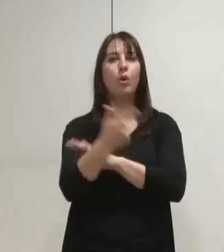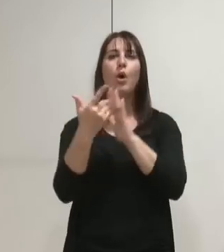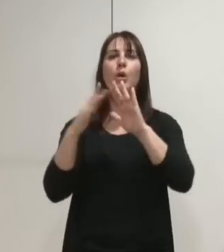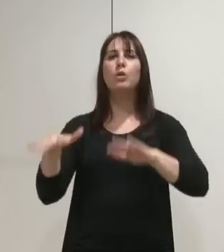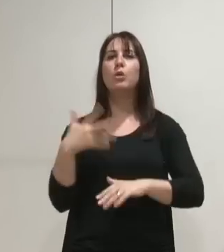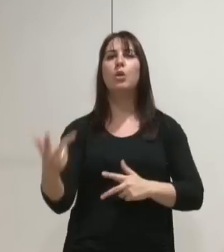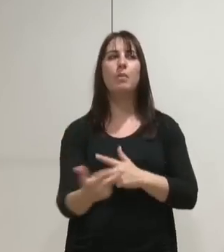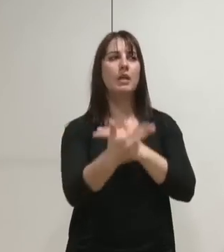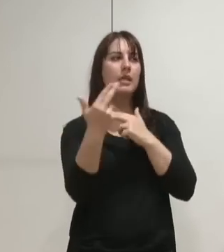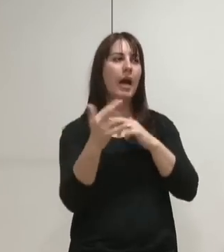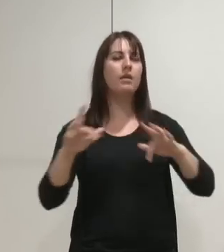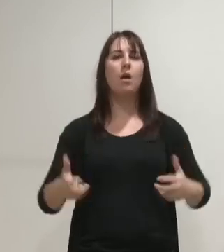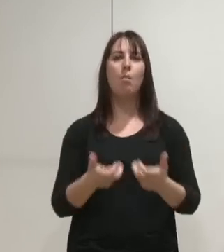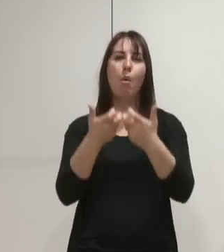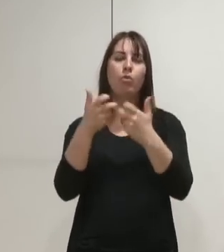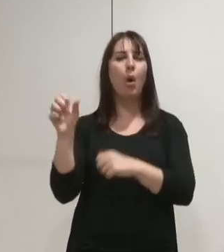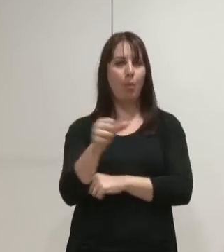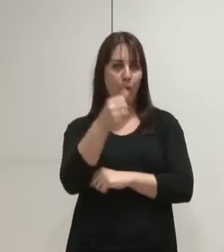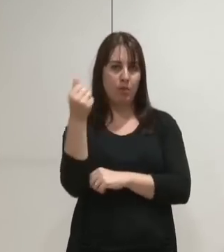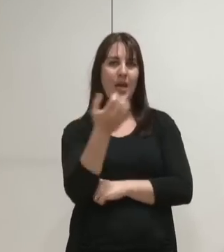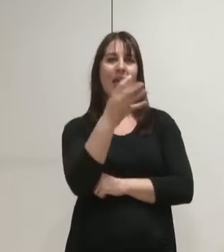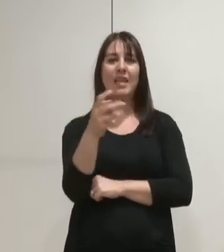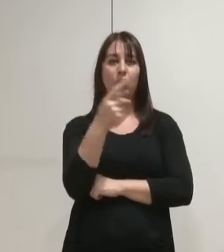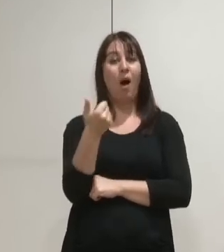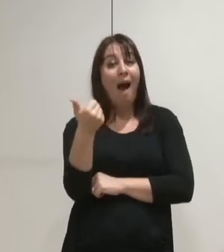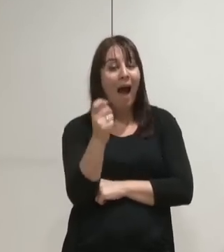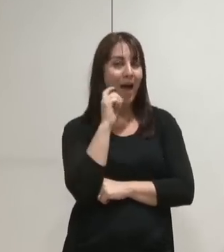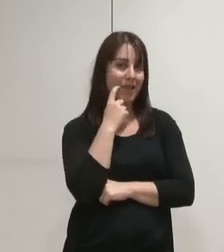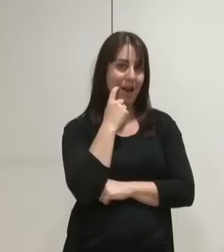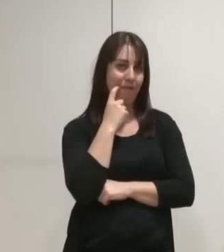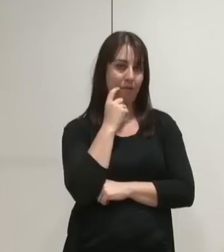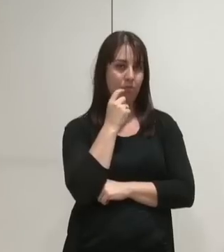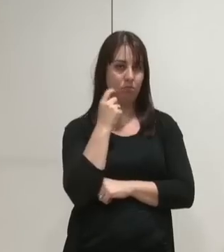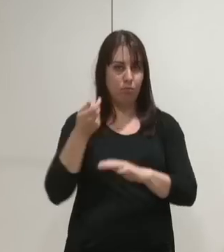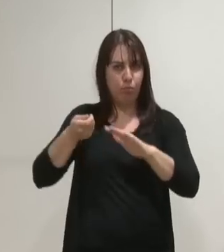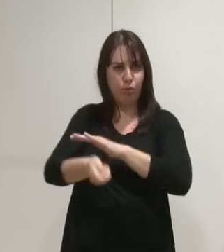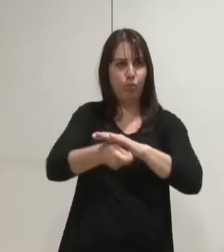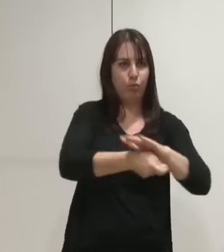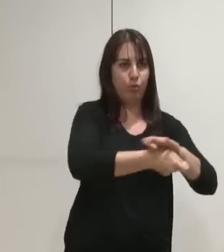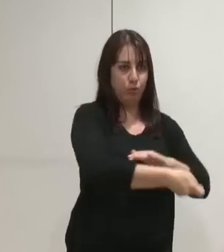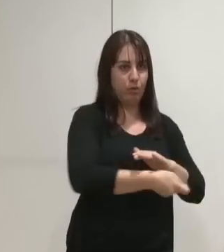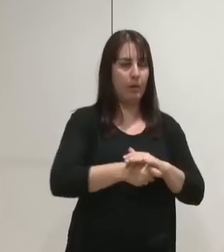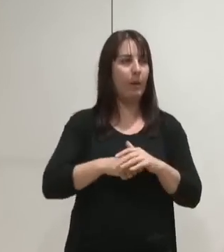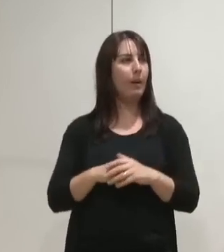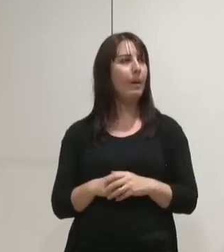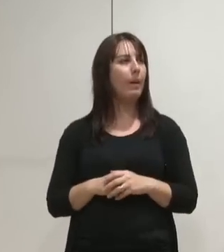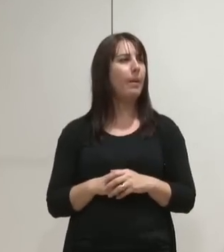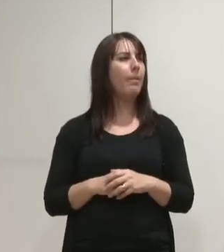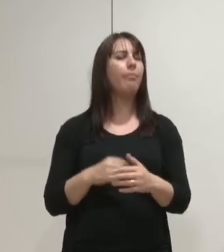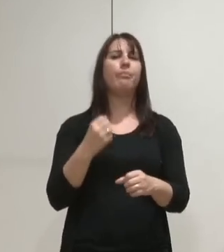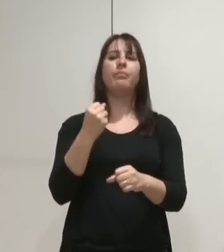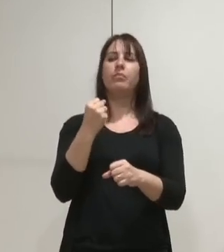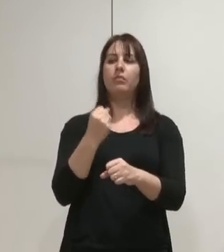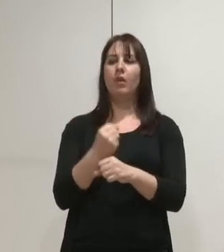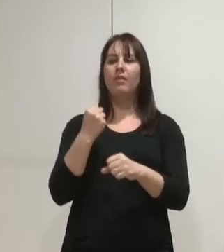2015 un montant un premier montant de 400 € par élève pour les effectifs le travail d'actualisation qui